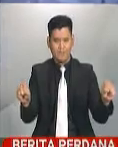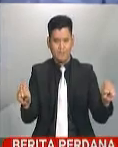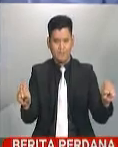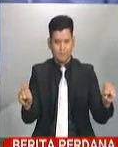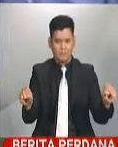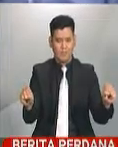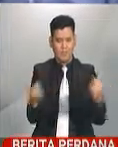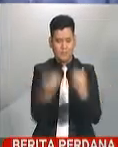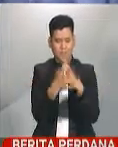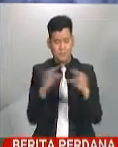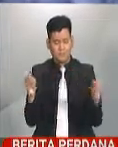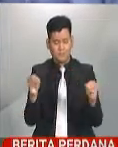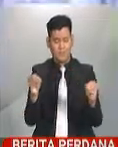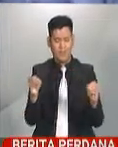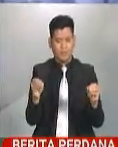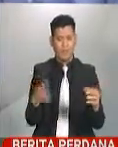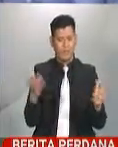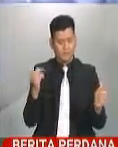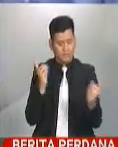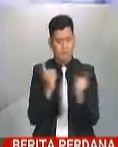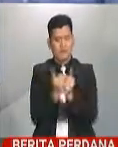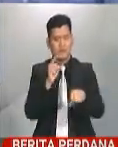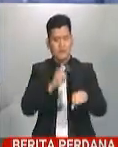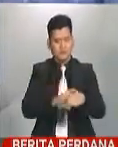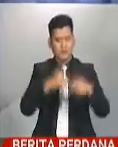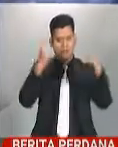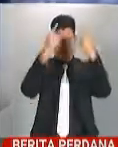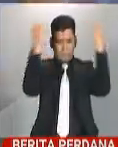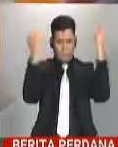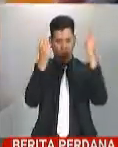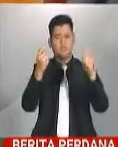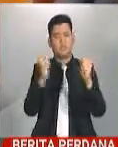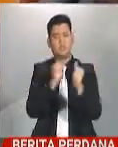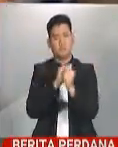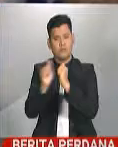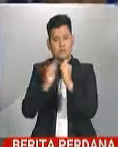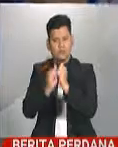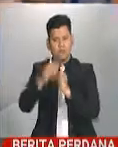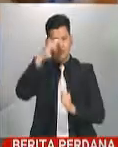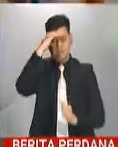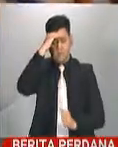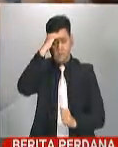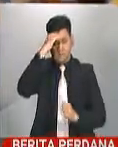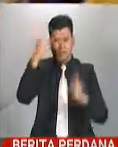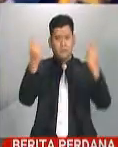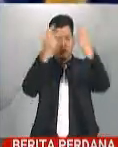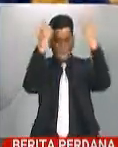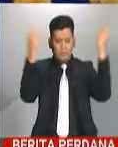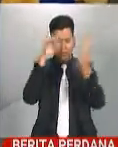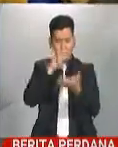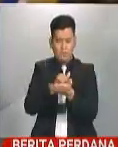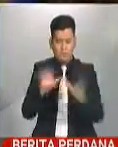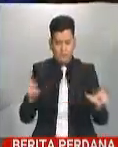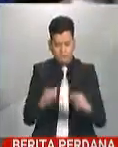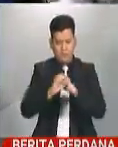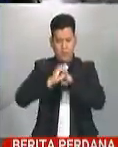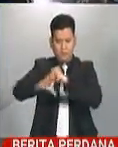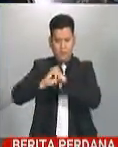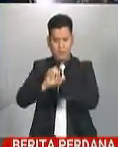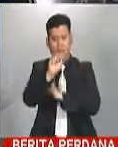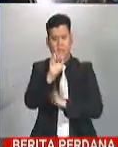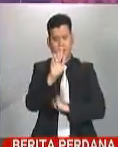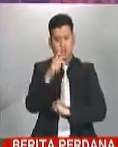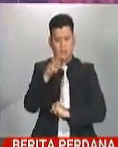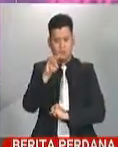Karnival Semarak Juara 2020 di Johor Bahru, Johor. Karnival bertujuan mempromosi penganjuran Sukma itu sepatutnya